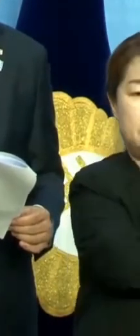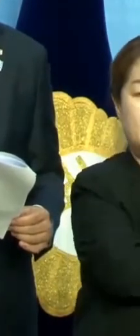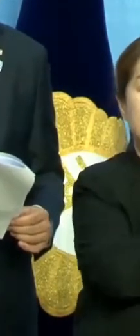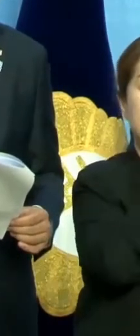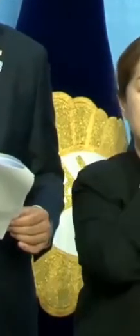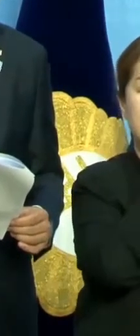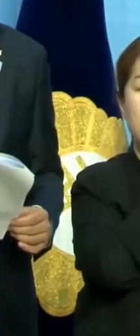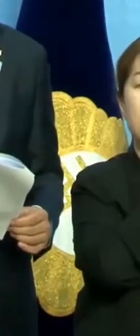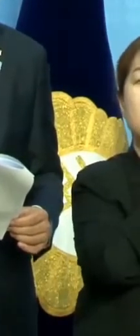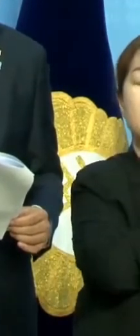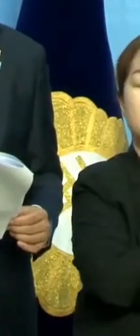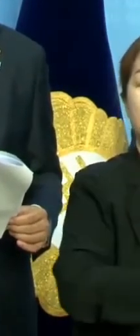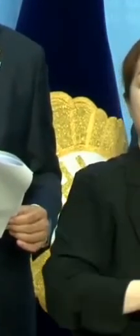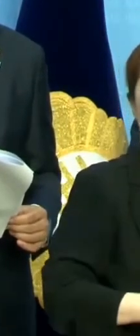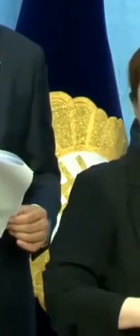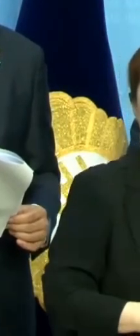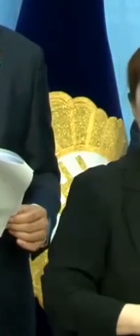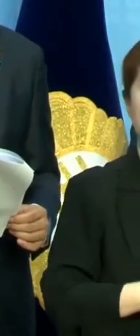과연